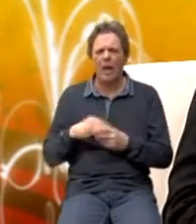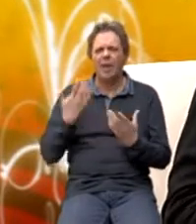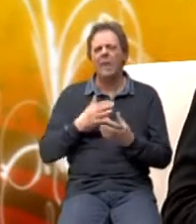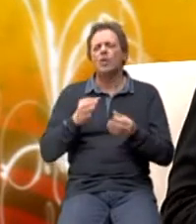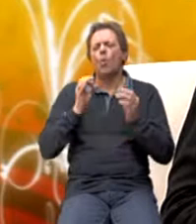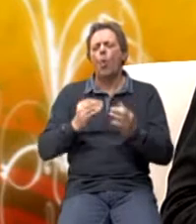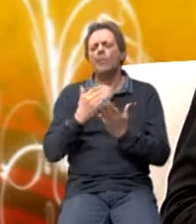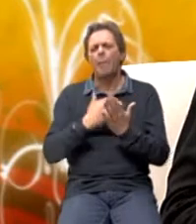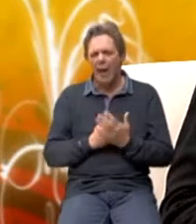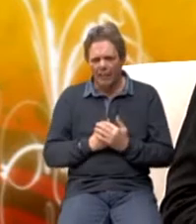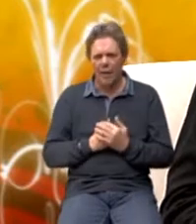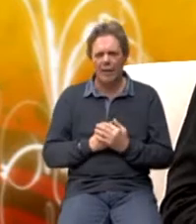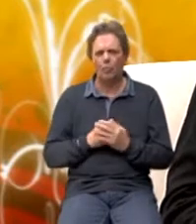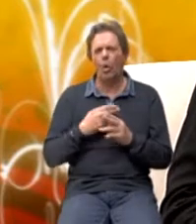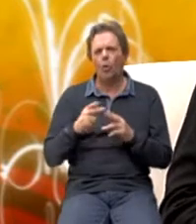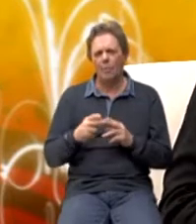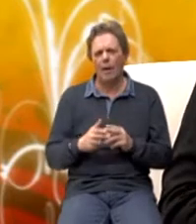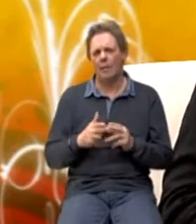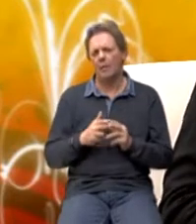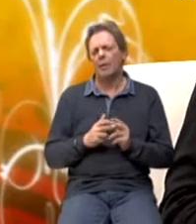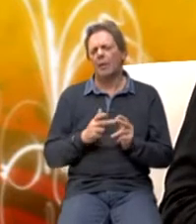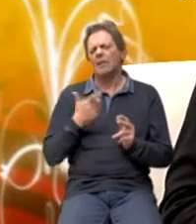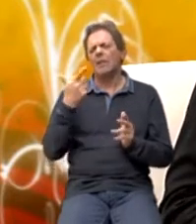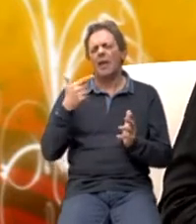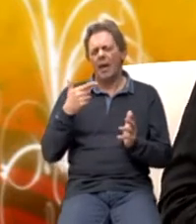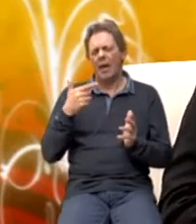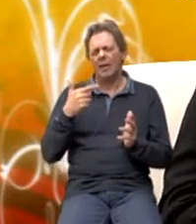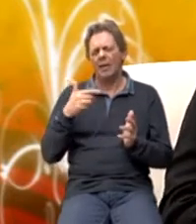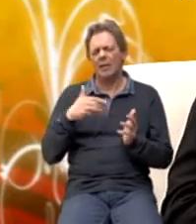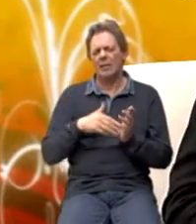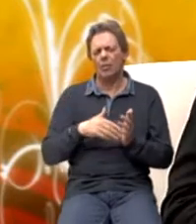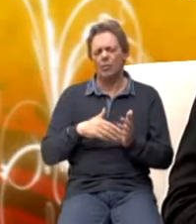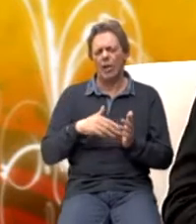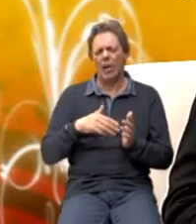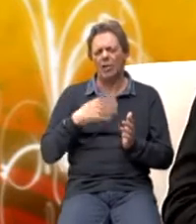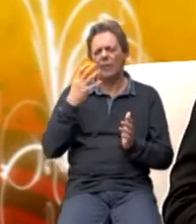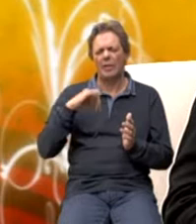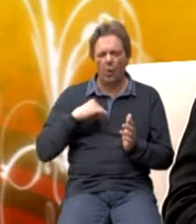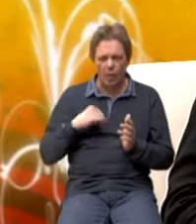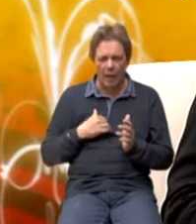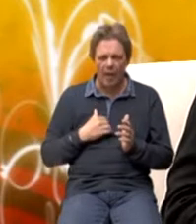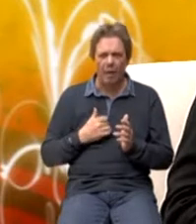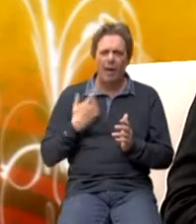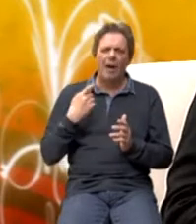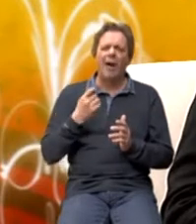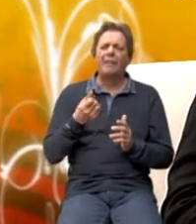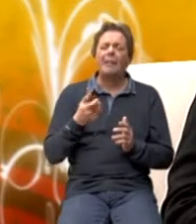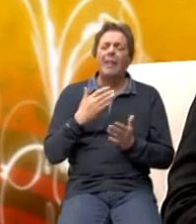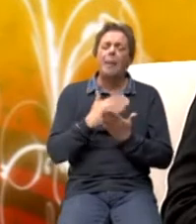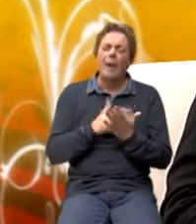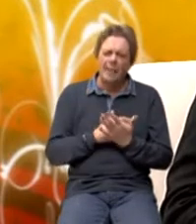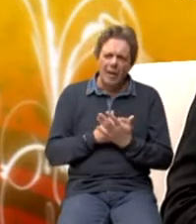pravila, to je uredba 834 iz 2007. godine, to su samo osnovna pravila. Međutim, detaljna pravila su uređena